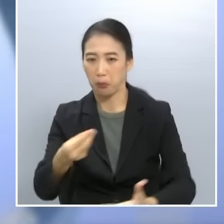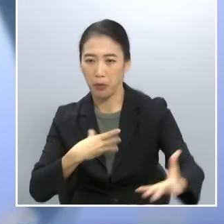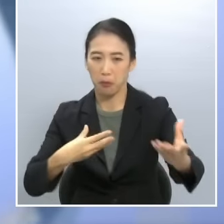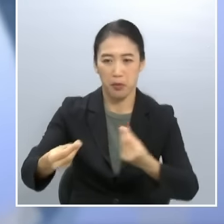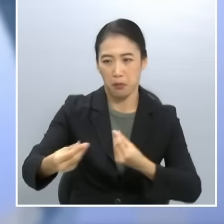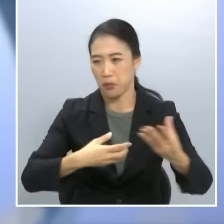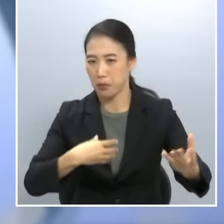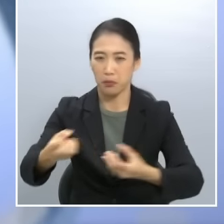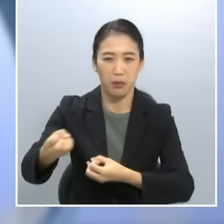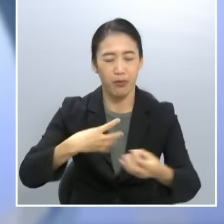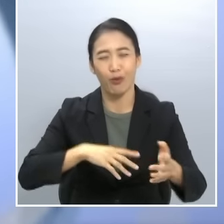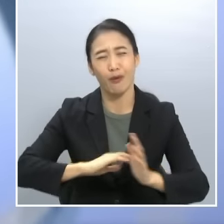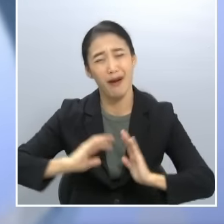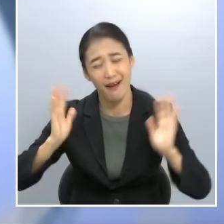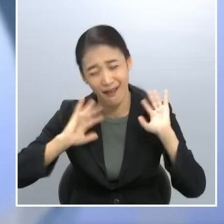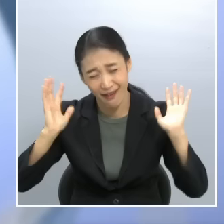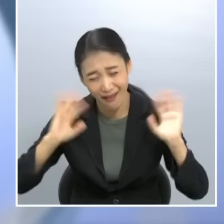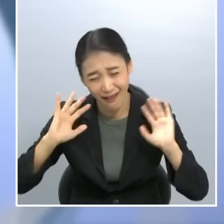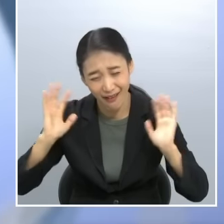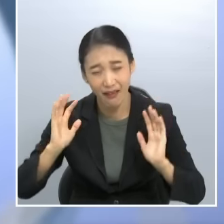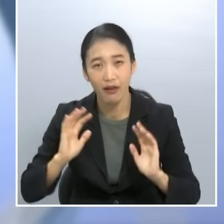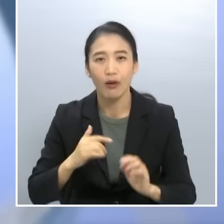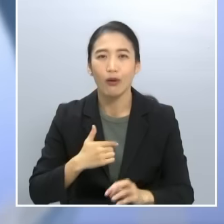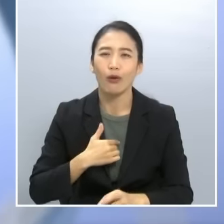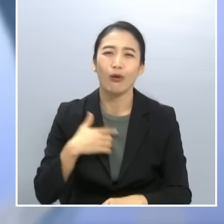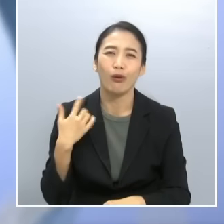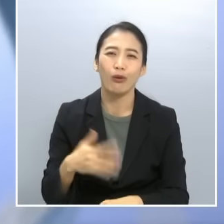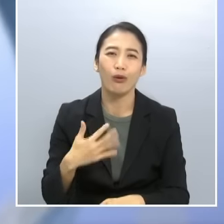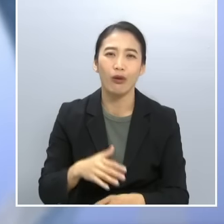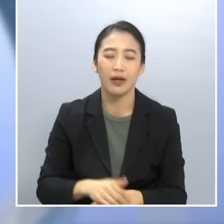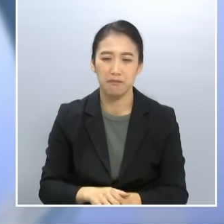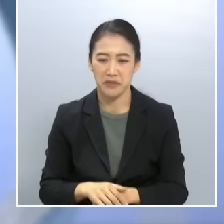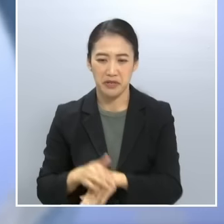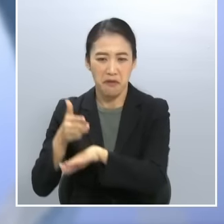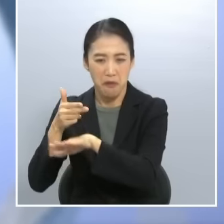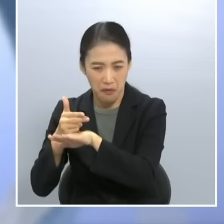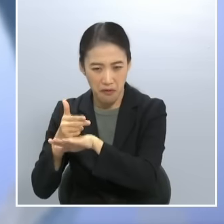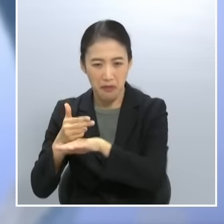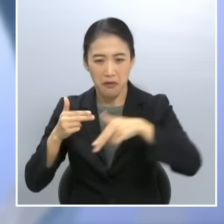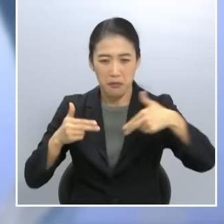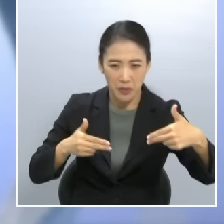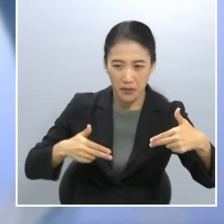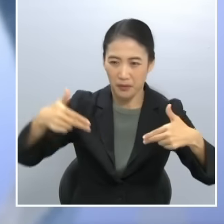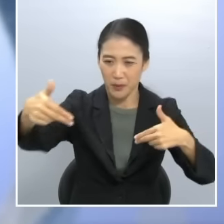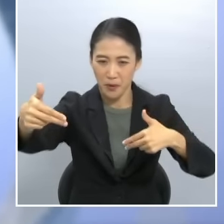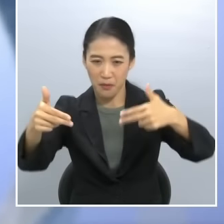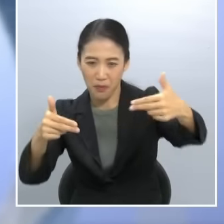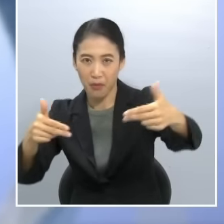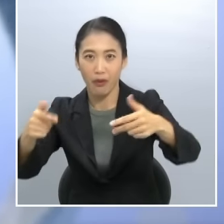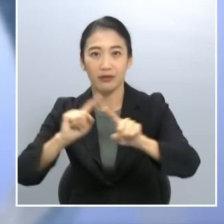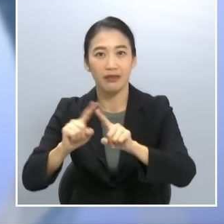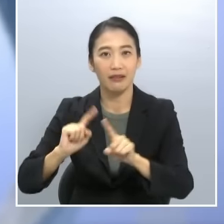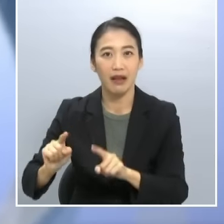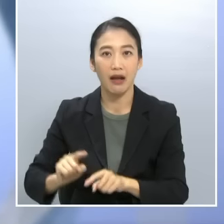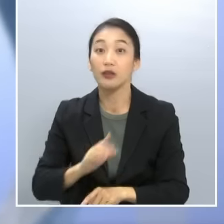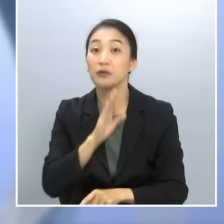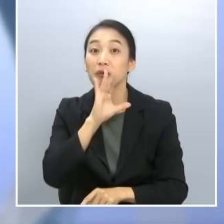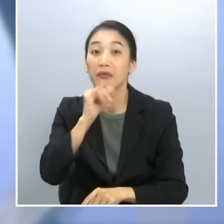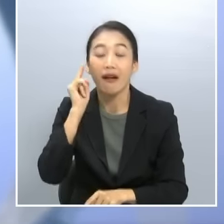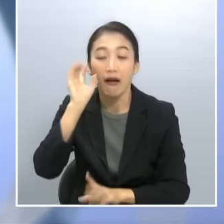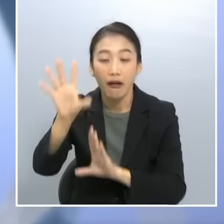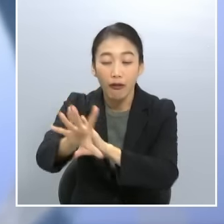ก็ให้คนนี้ก็ให้เต็มไปหมดเลยคือภาพเมันเยอะจริงๆมามันมุมนั้นมุมนี้มุมนั้นบางทีเนี่ยหยิบภาพมาผิดก็มีด้วย